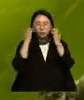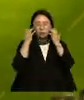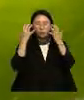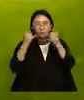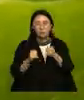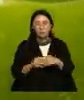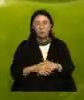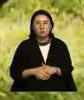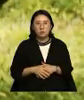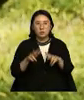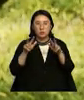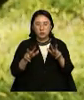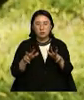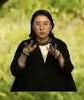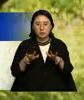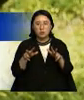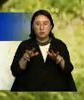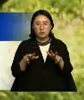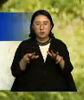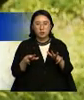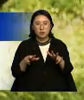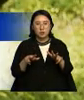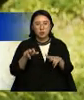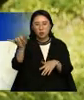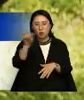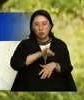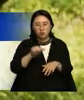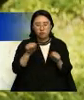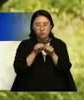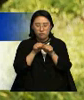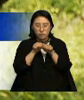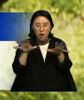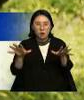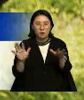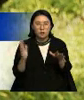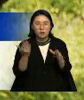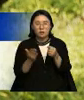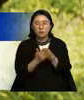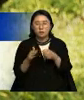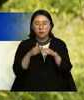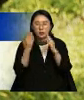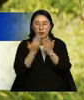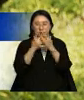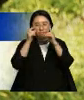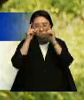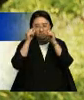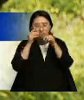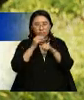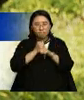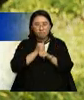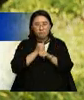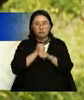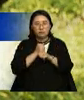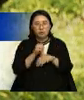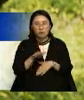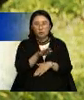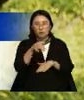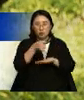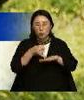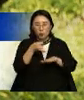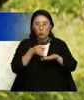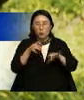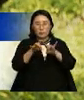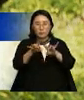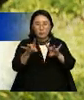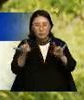아닙니다 지금은 에 지금 전국적으로 확산이 돼서 다들 긴장 들어 하고 있는데요 제이도 지금